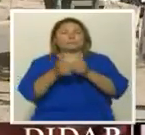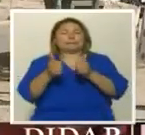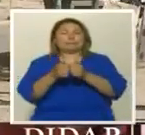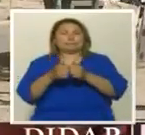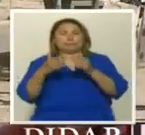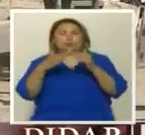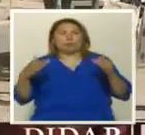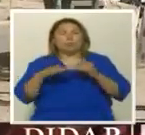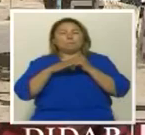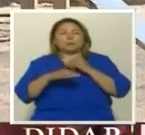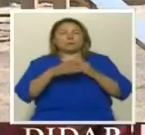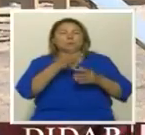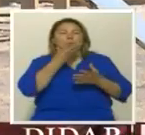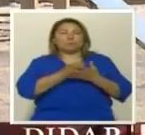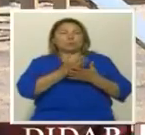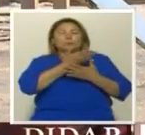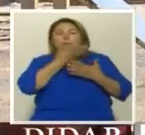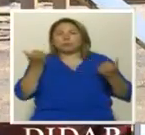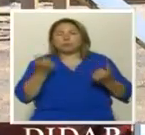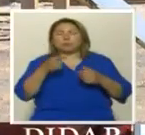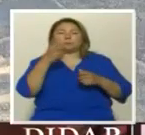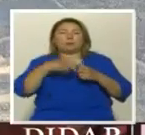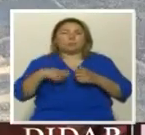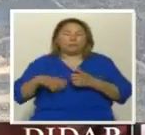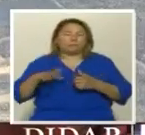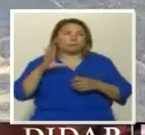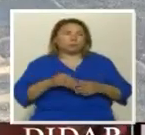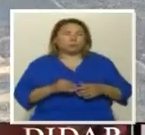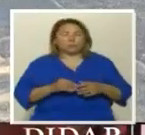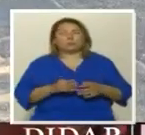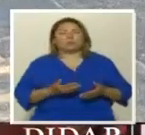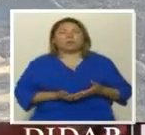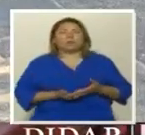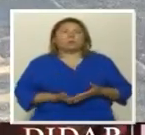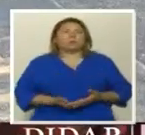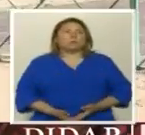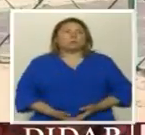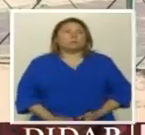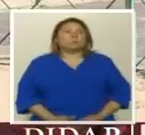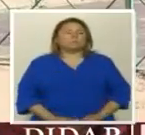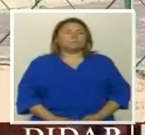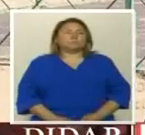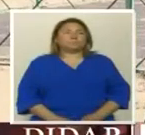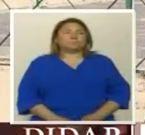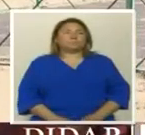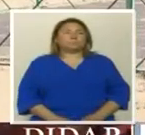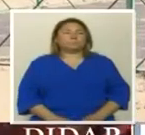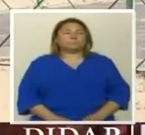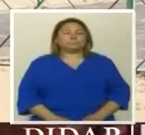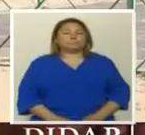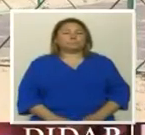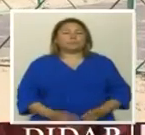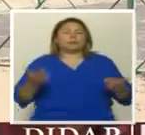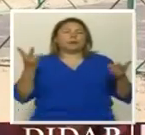соседнюю площадку потому что как сооружение на их игровой площадке частично разрушены акмара площадка